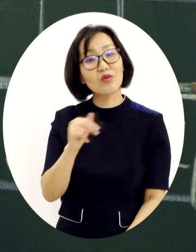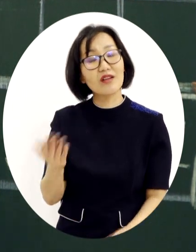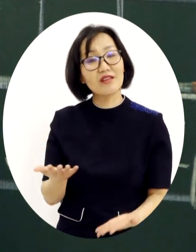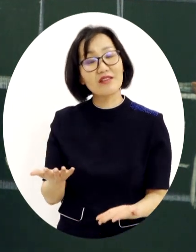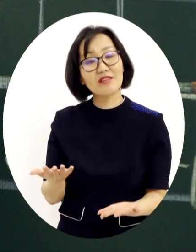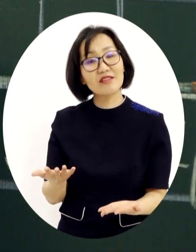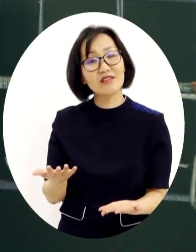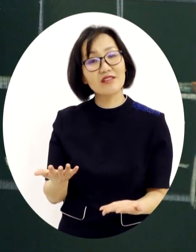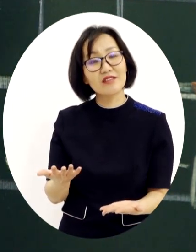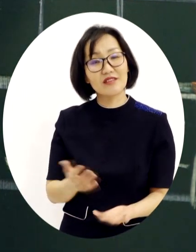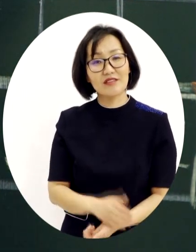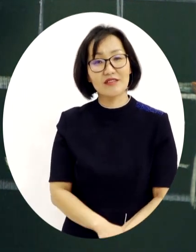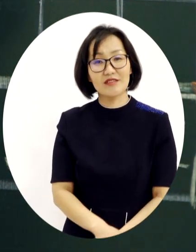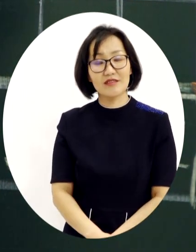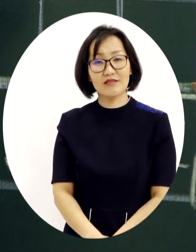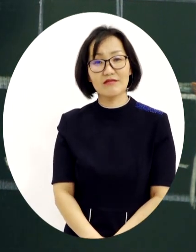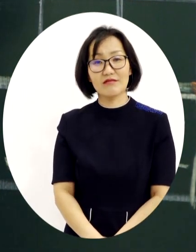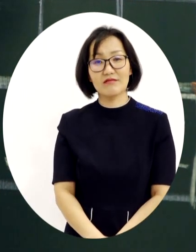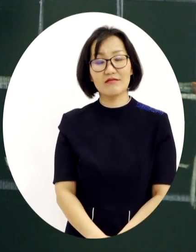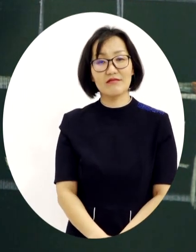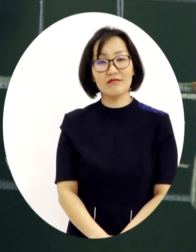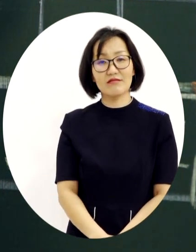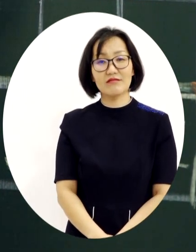болохоор хоёр удаа угаахад хэд гэсэн?